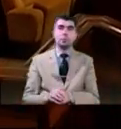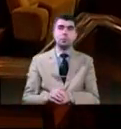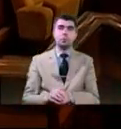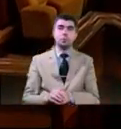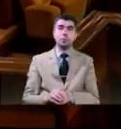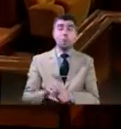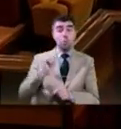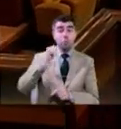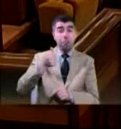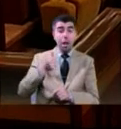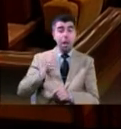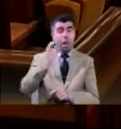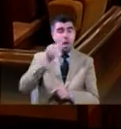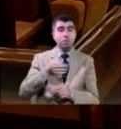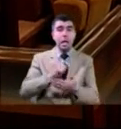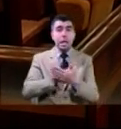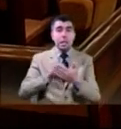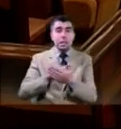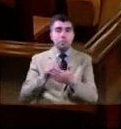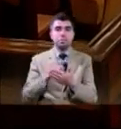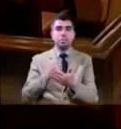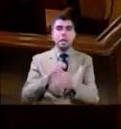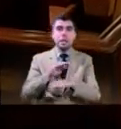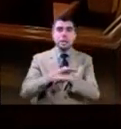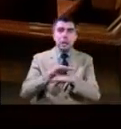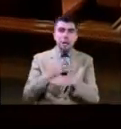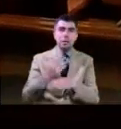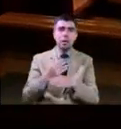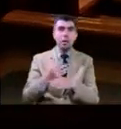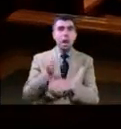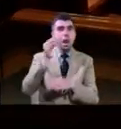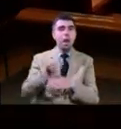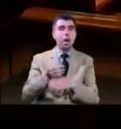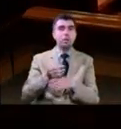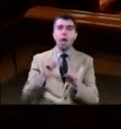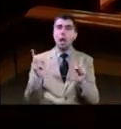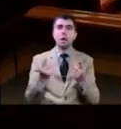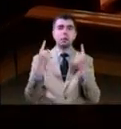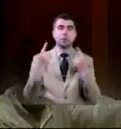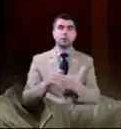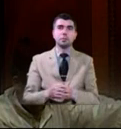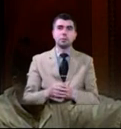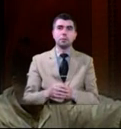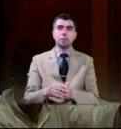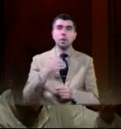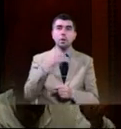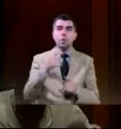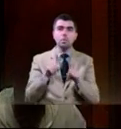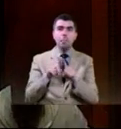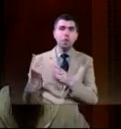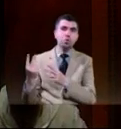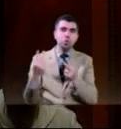لابد تضرب الحساب. الدولة والسياسة هي هذه. ما كيجيش الإنسان الإخوان